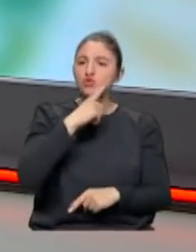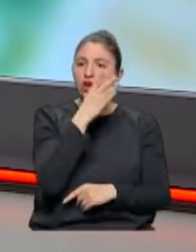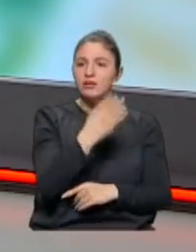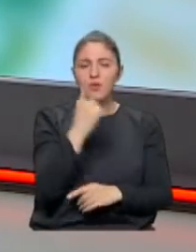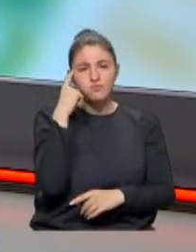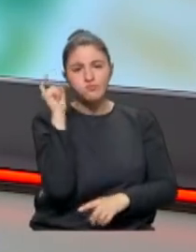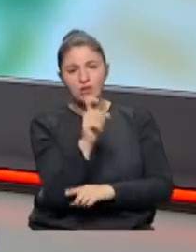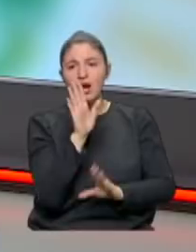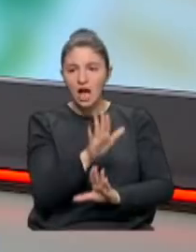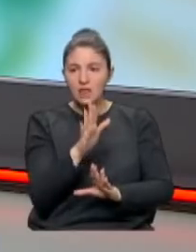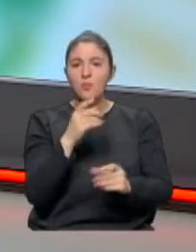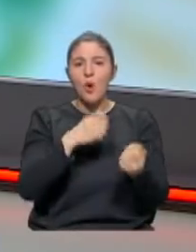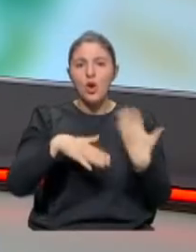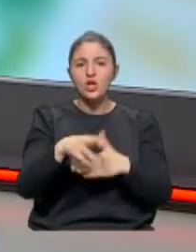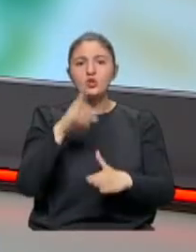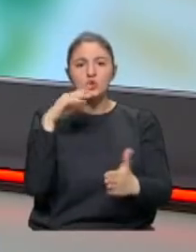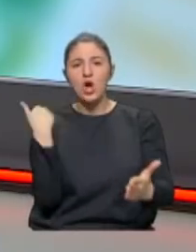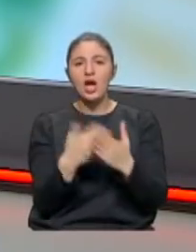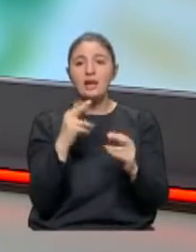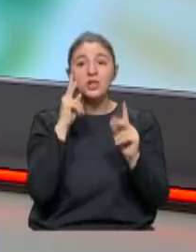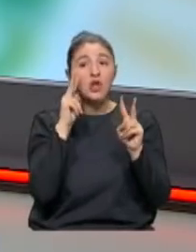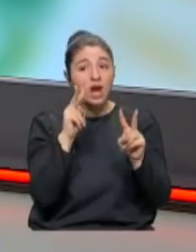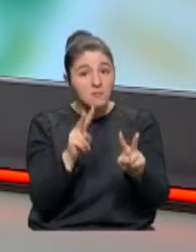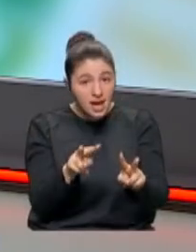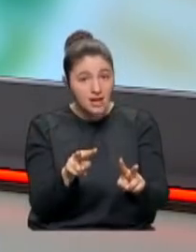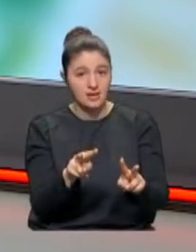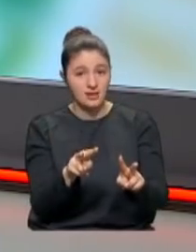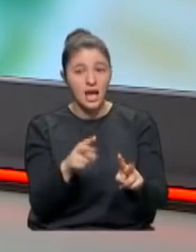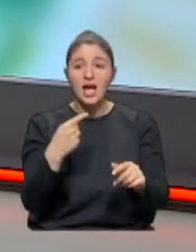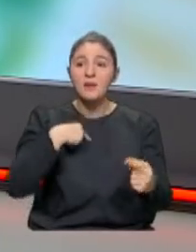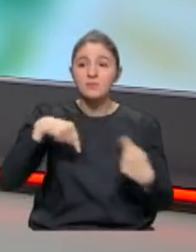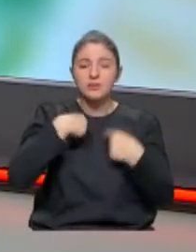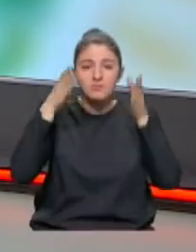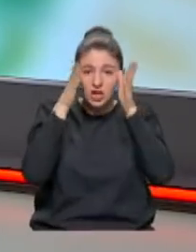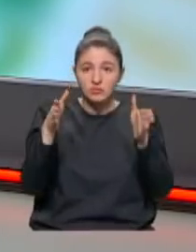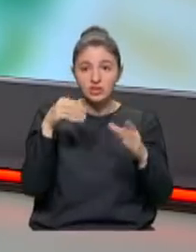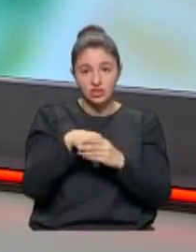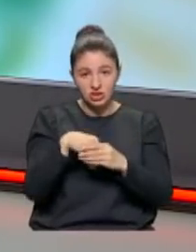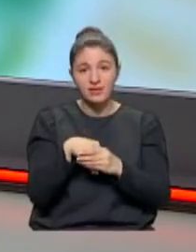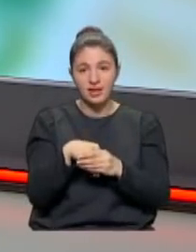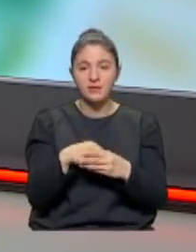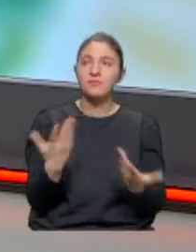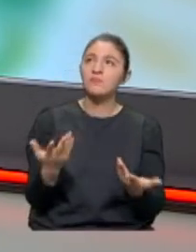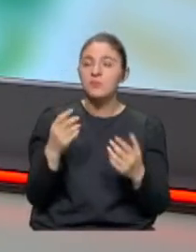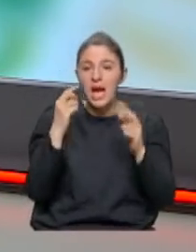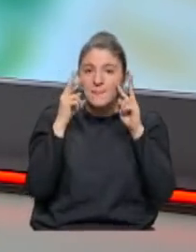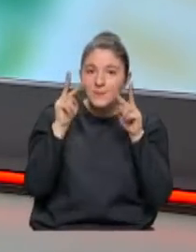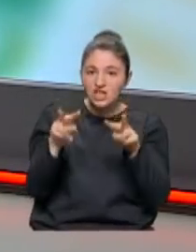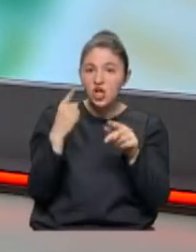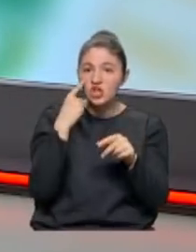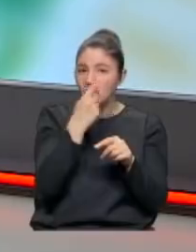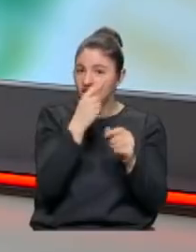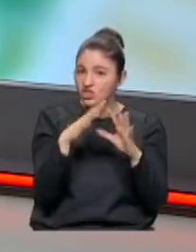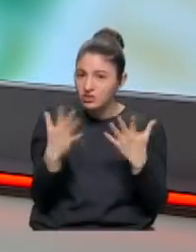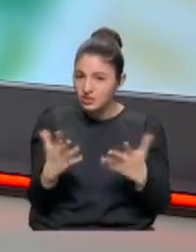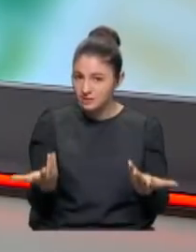zorluklarda takılı kalıp hadiseyi sonsuza dek sürecekmiş gibi görmek, bizim bakış açımızda, bakış, gözlerdeki